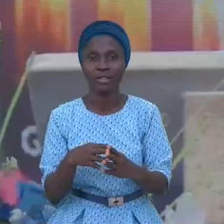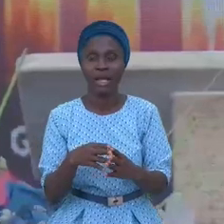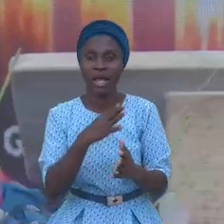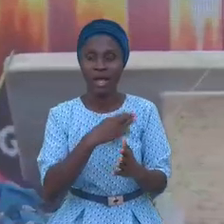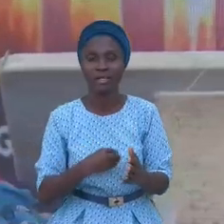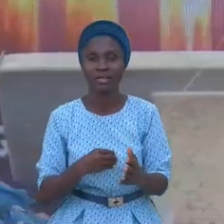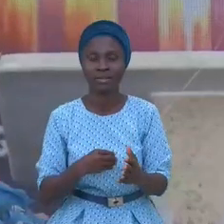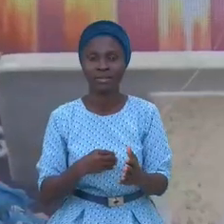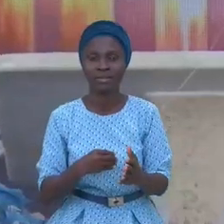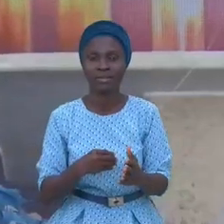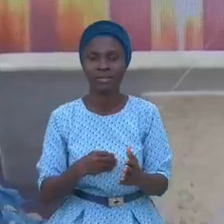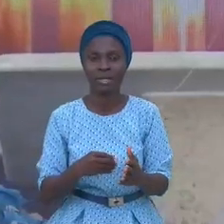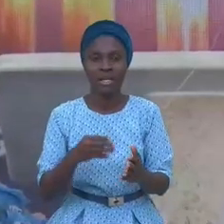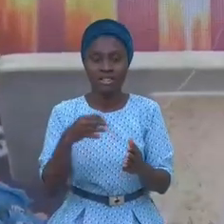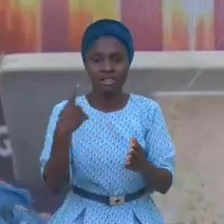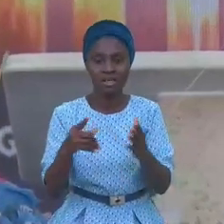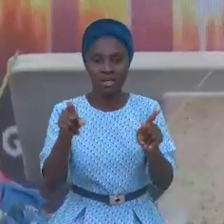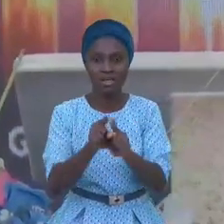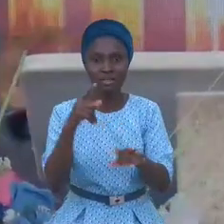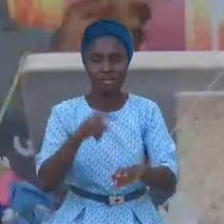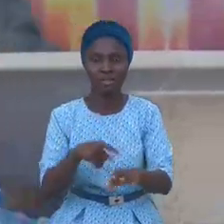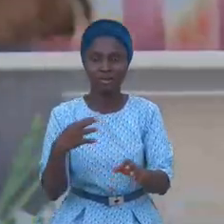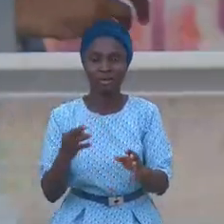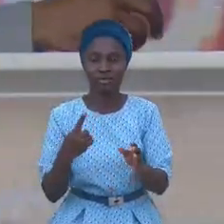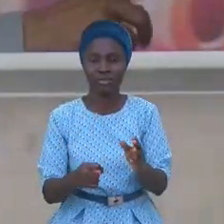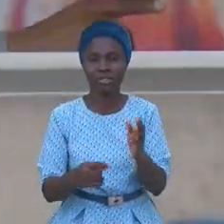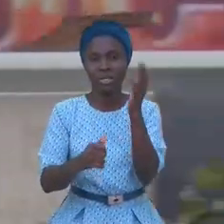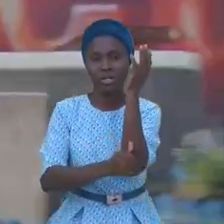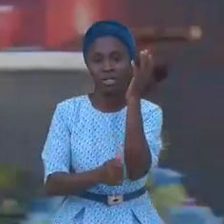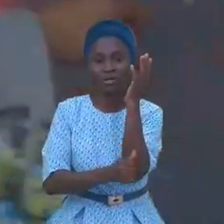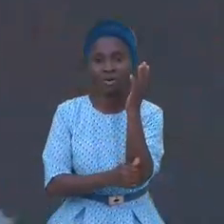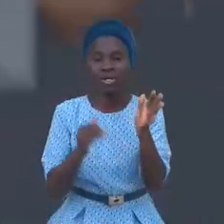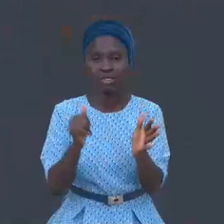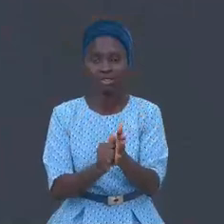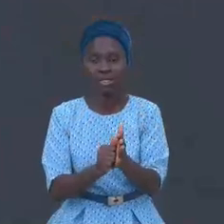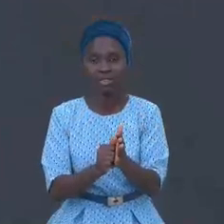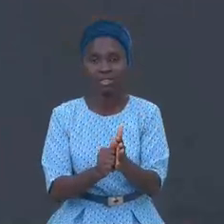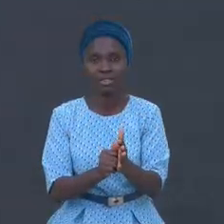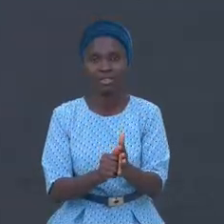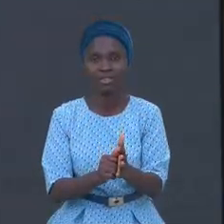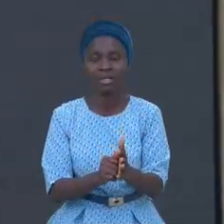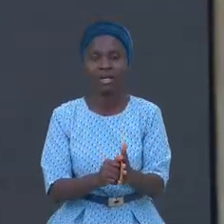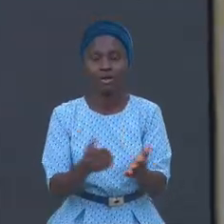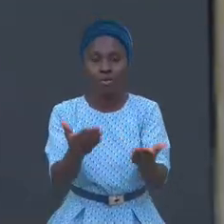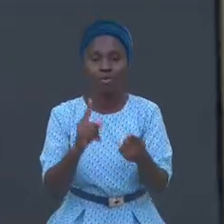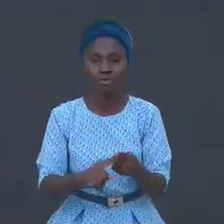une partie du sacrifice de l'autel du Dieu Tout-Puissant. Et Abraham les a chassés